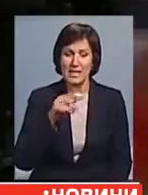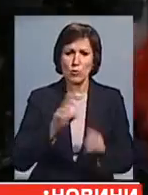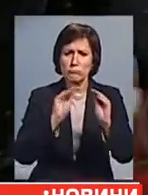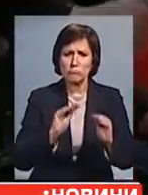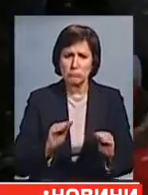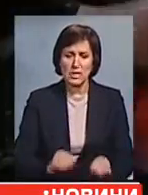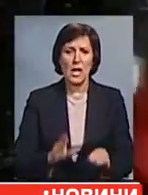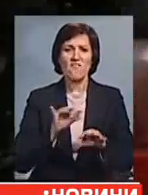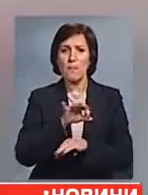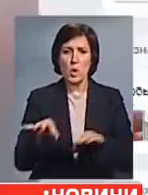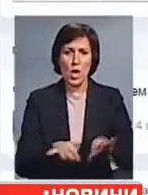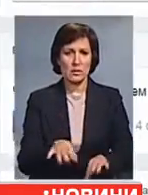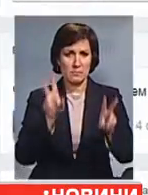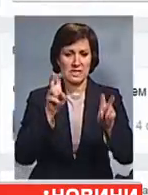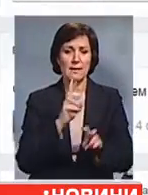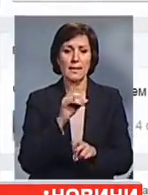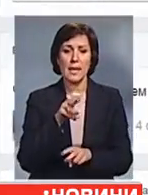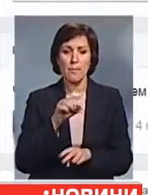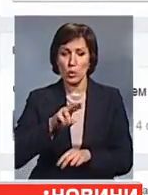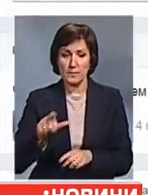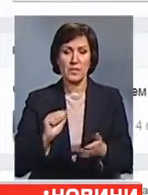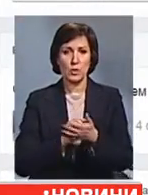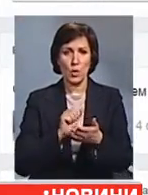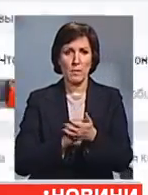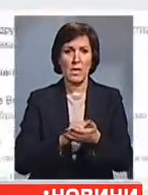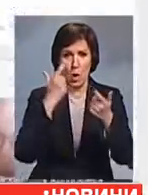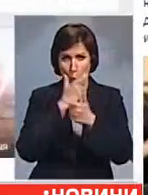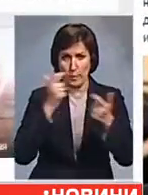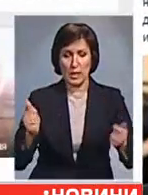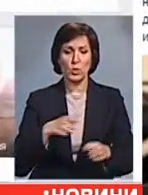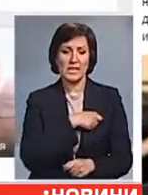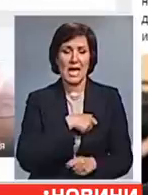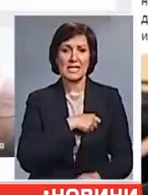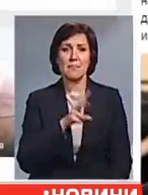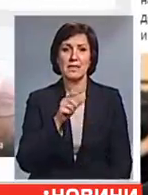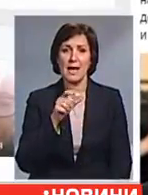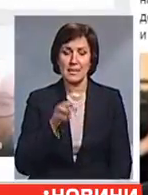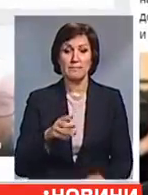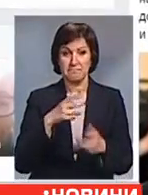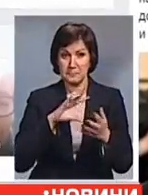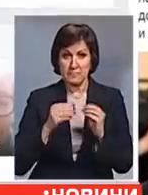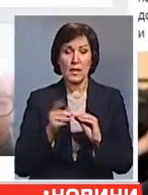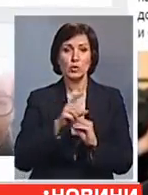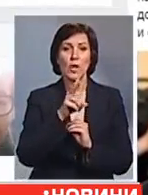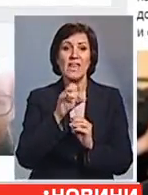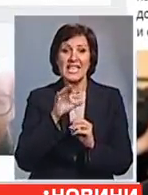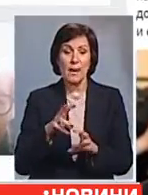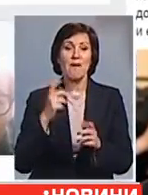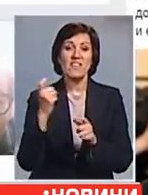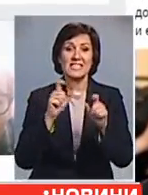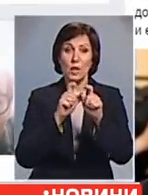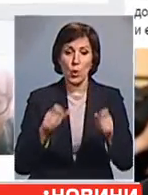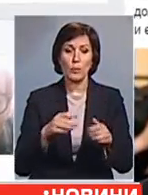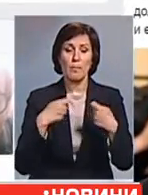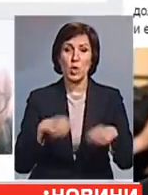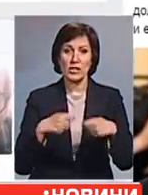проєкті під кодовою назвою «Крєпасть». Документи оприлюднив нардеп Мустафа Найєм. З них виходить, що Рінат Ахметов, власник холдингу, хоче